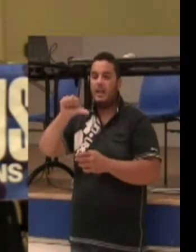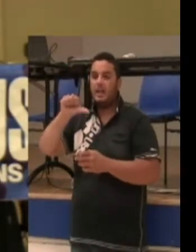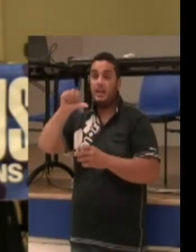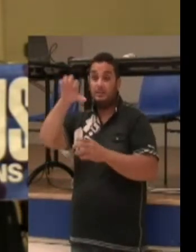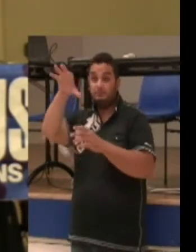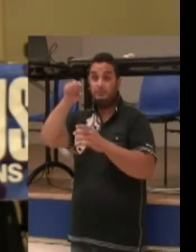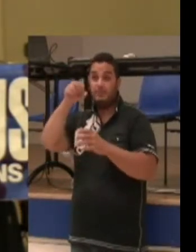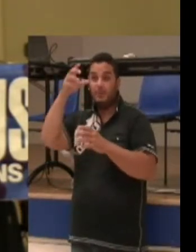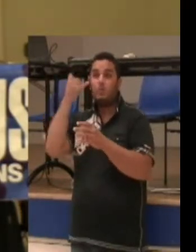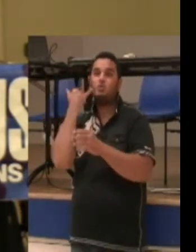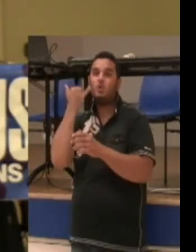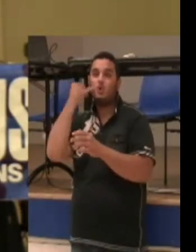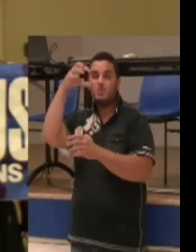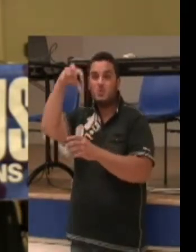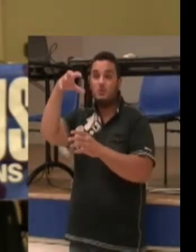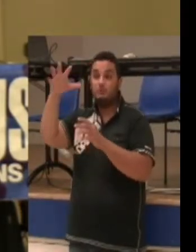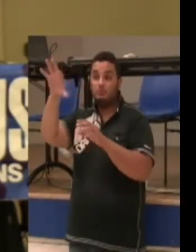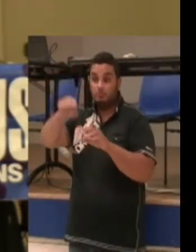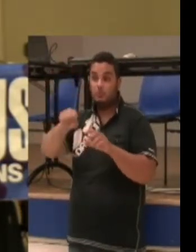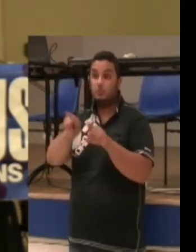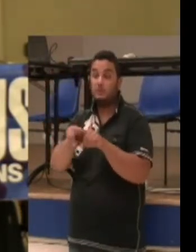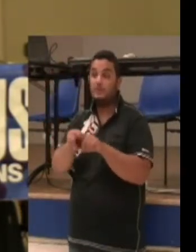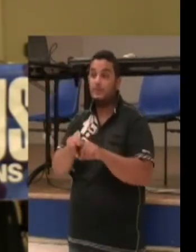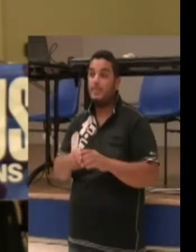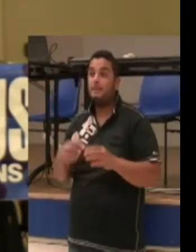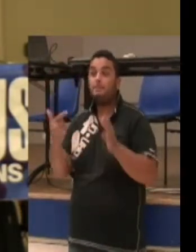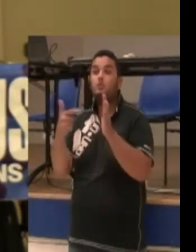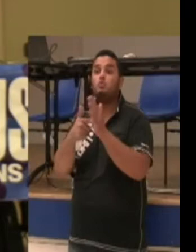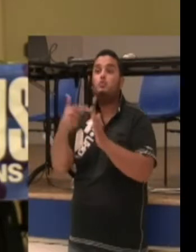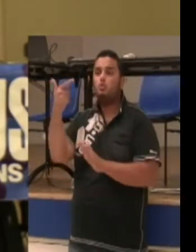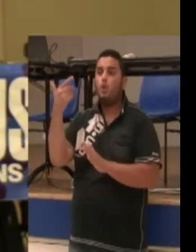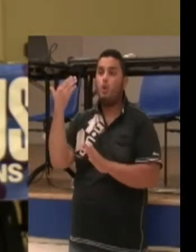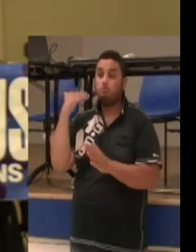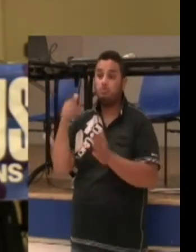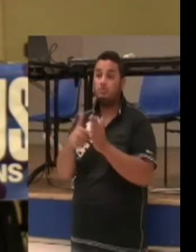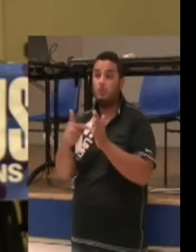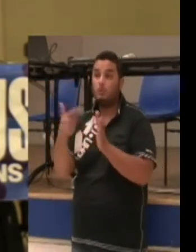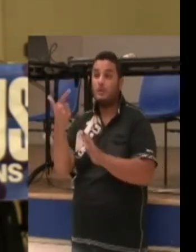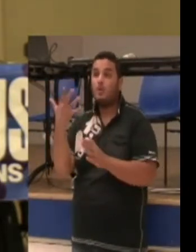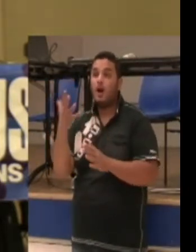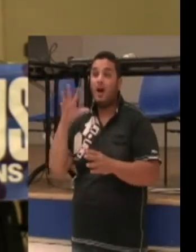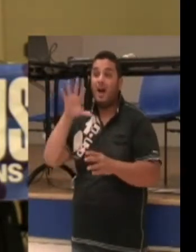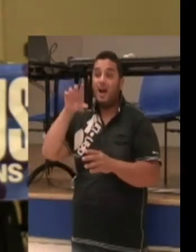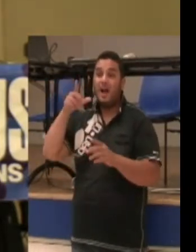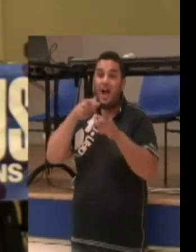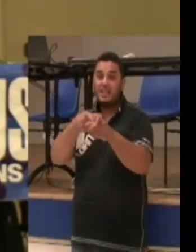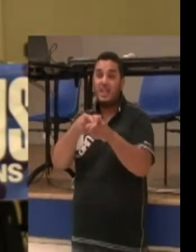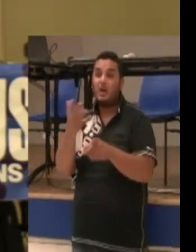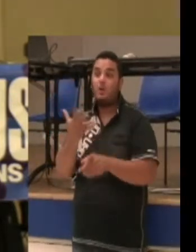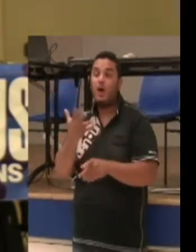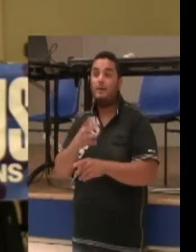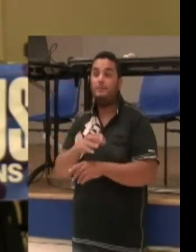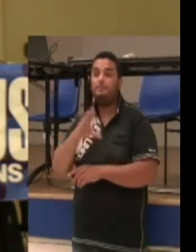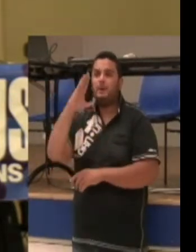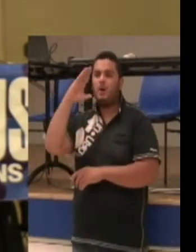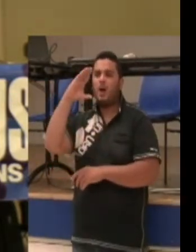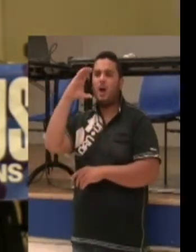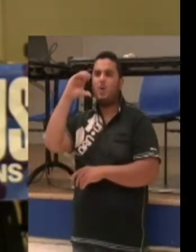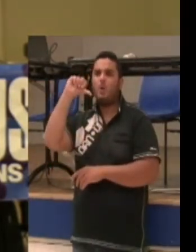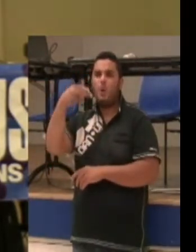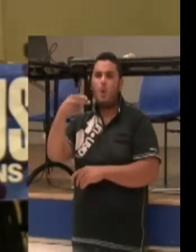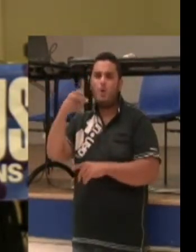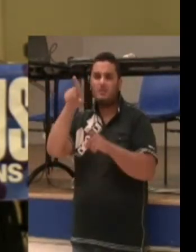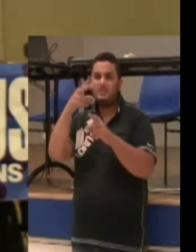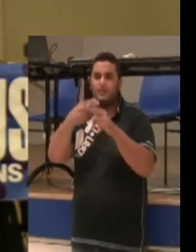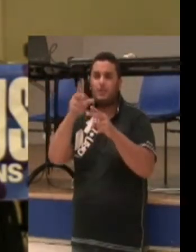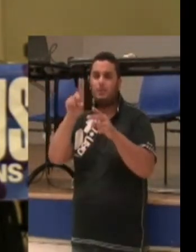camp, 2002? Ouais, 2002. Ils ont attaqué un camp, parce qu'ils disaient qu'il y avait des résistants à l'intérieur, il fallait les déloger, un camp.